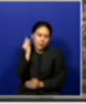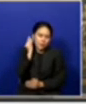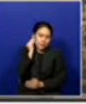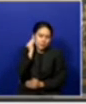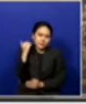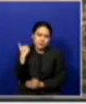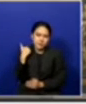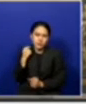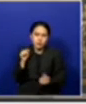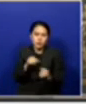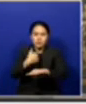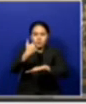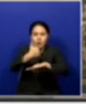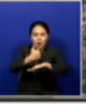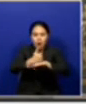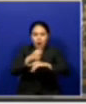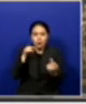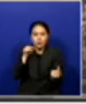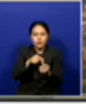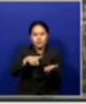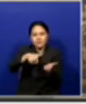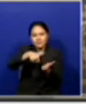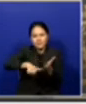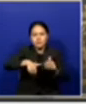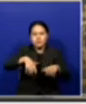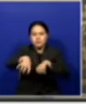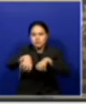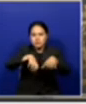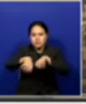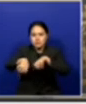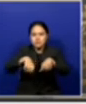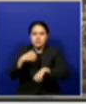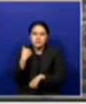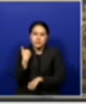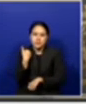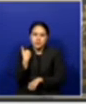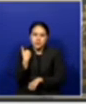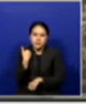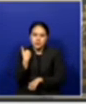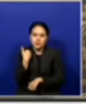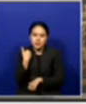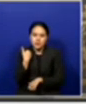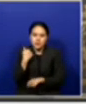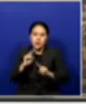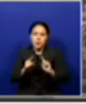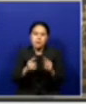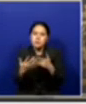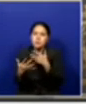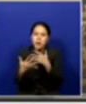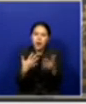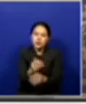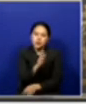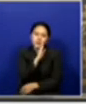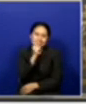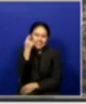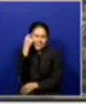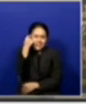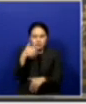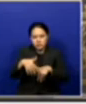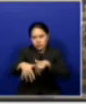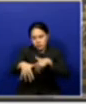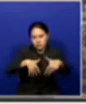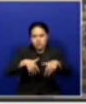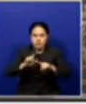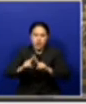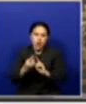ริหารหนี้สาธารณะได้ออกมาให้ข่าวตามนั้นก็ไม่เป็นไรครับถ้าคิดว่าบ้านเราเมืองเราลูกหลานเราจะไม่ลำบากไ